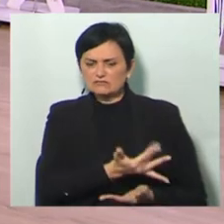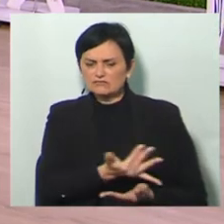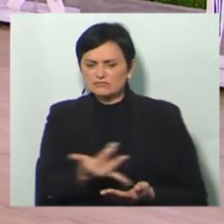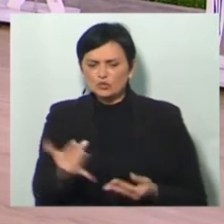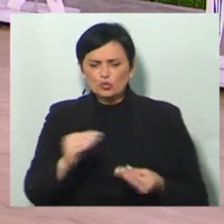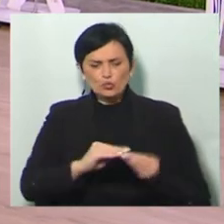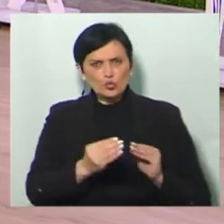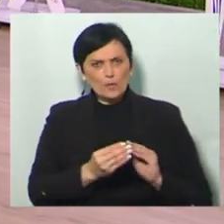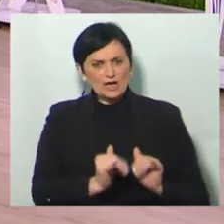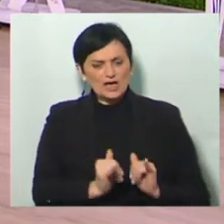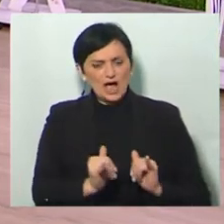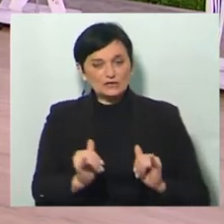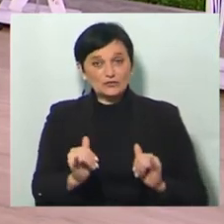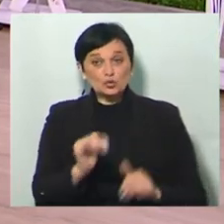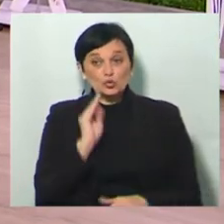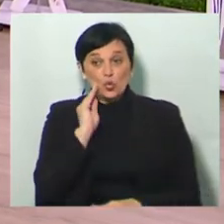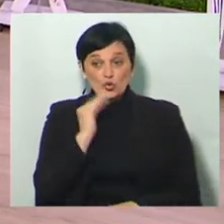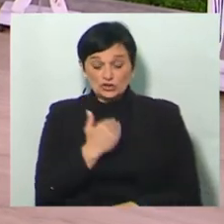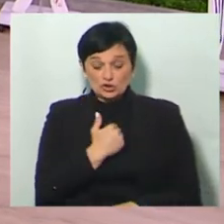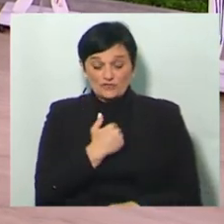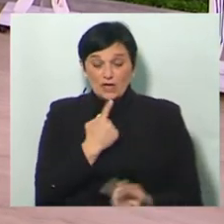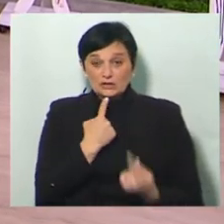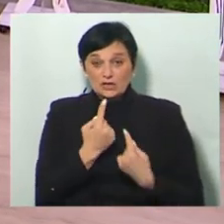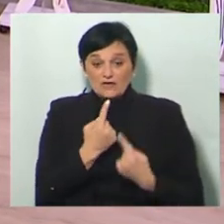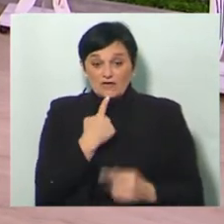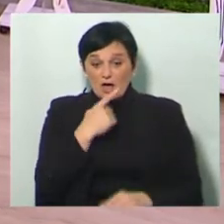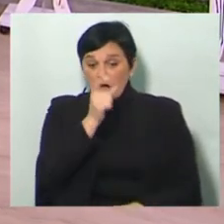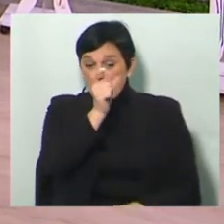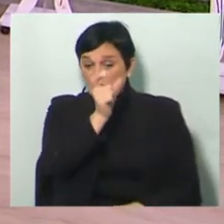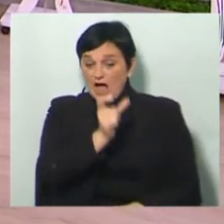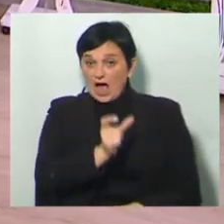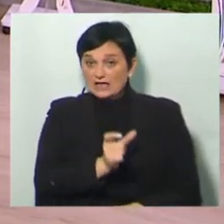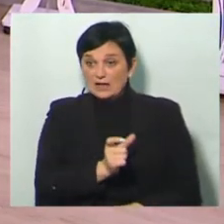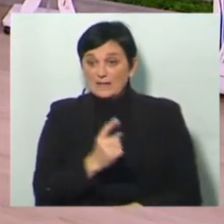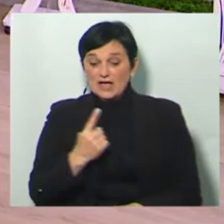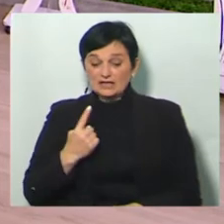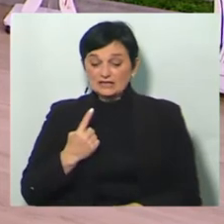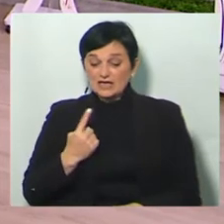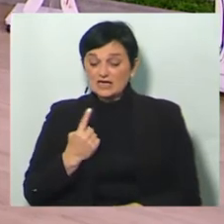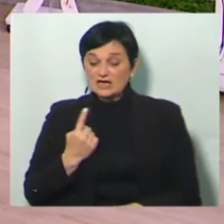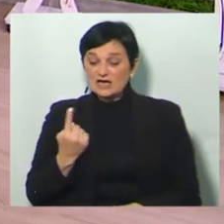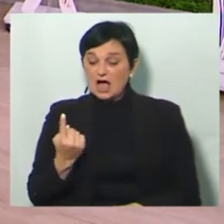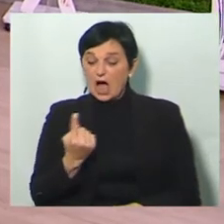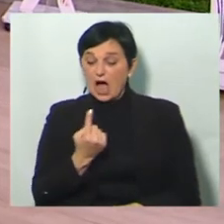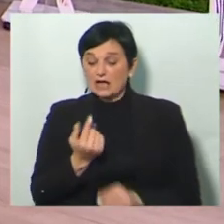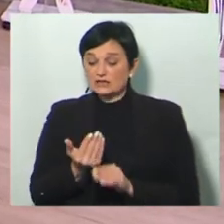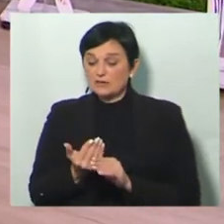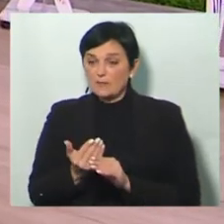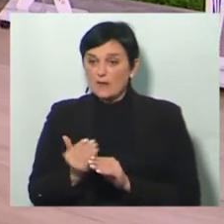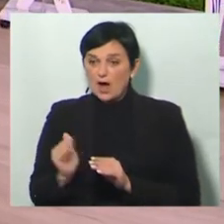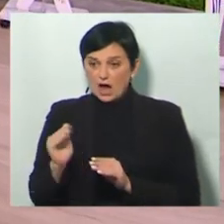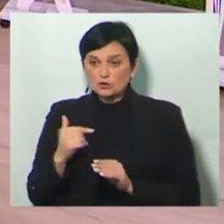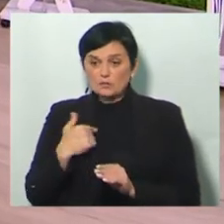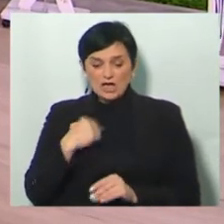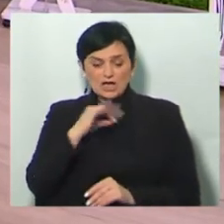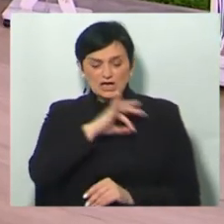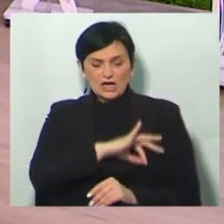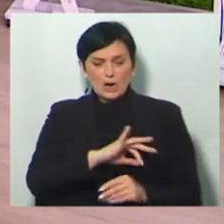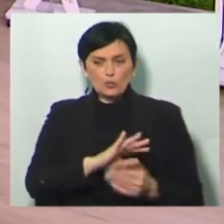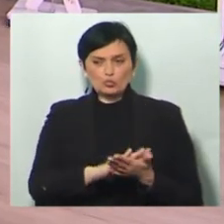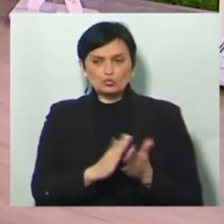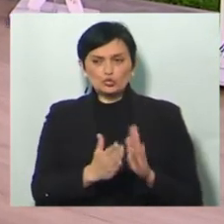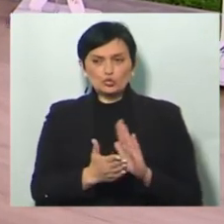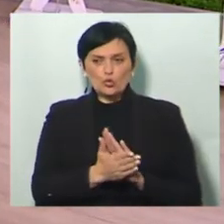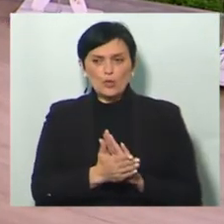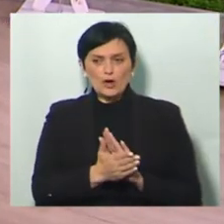პრობლემების განვითარებისათვის. Როდესაც ჩვენ საუბრობთ ადამიანის განმარტოებაზე, მე აუცილებლად გამოვიყენებ მდგომარეობას,